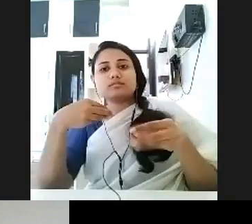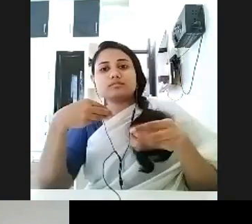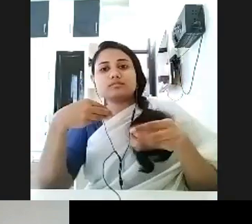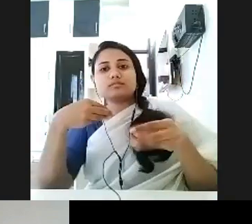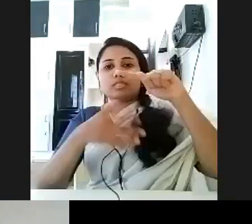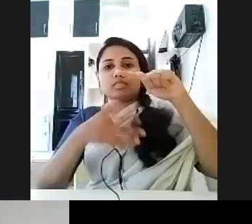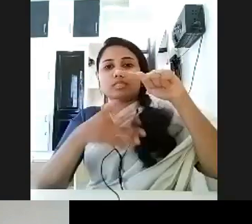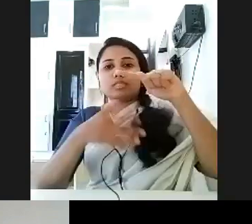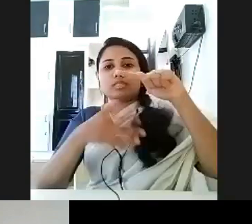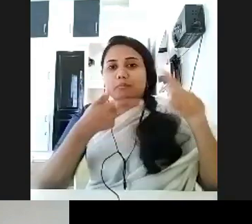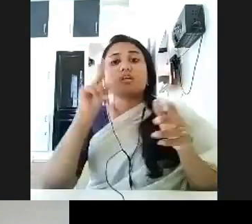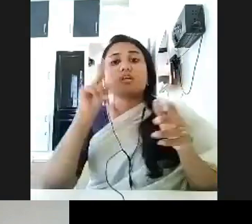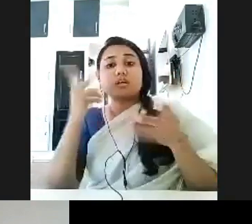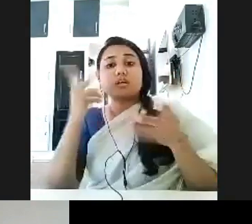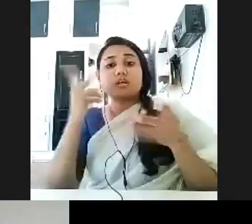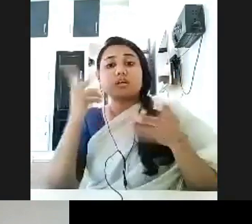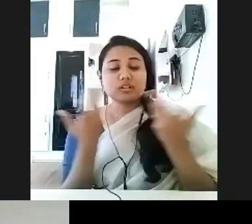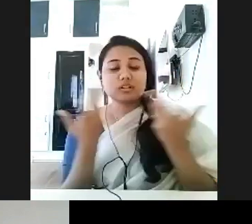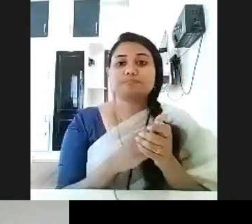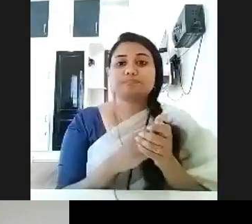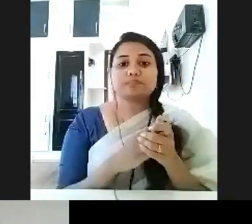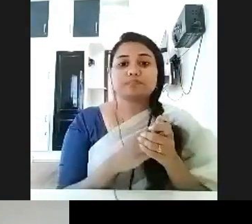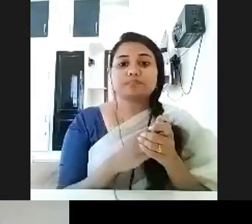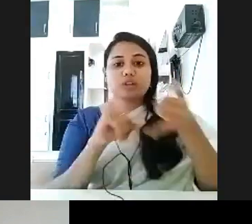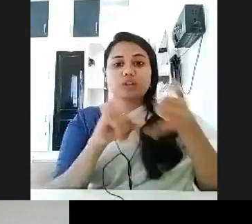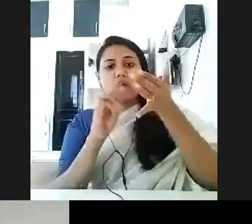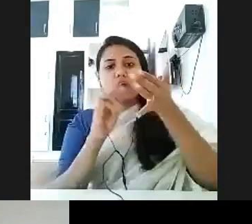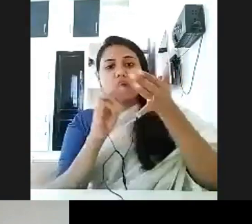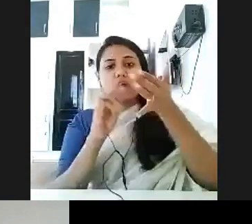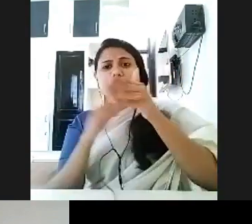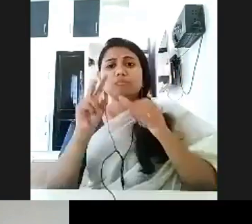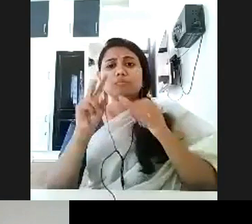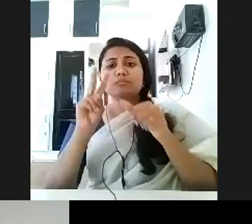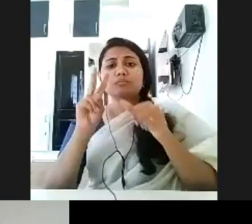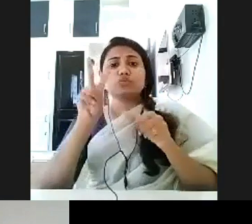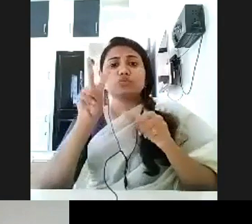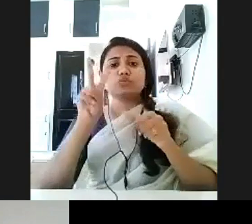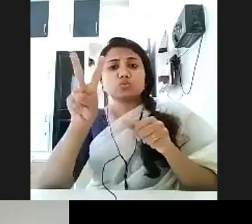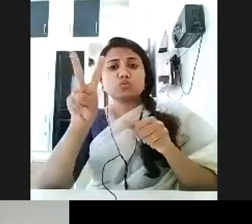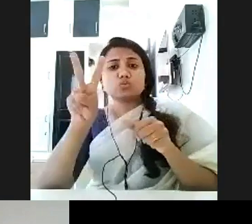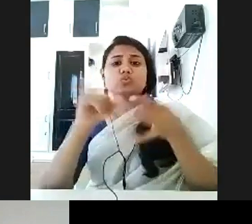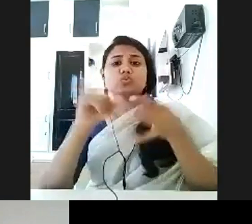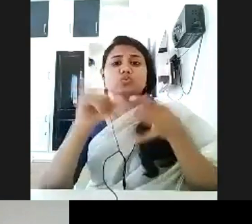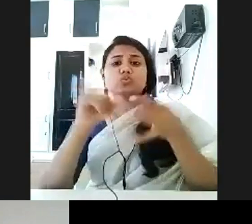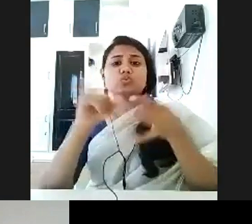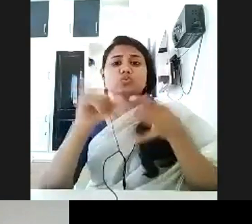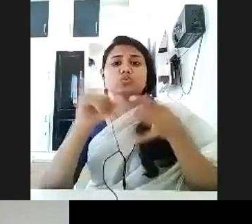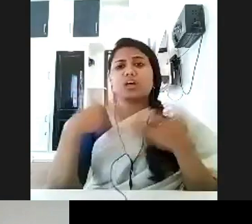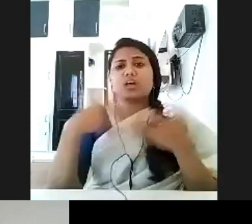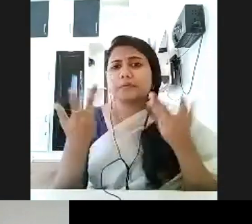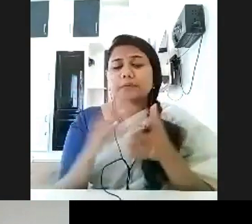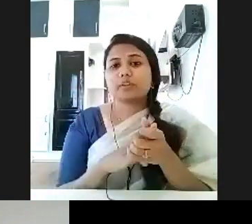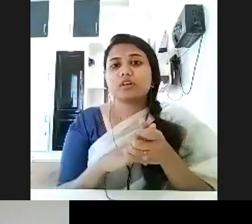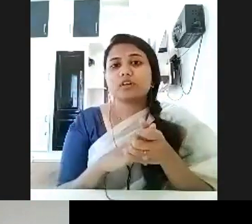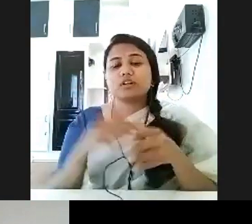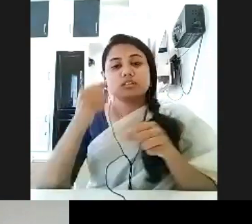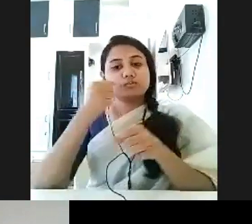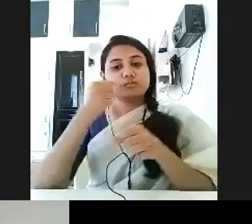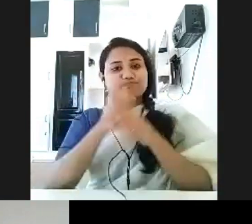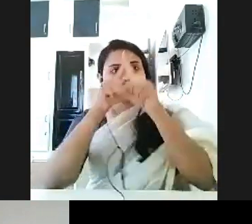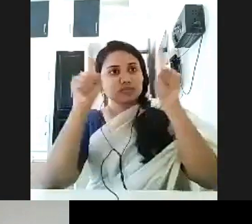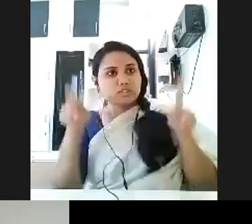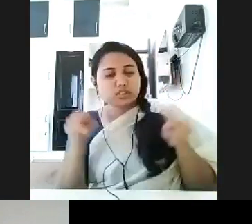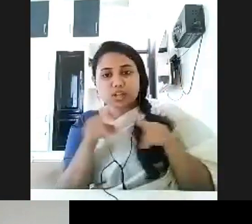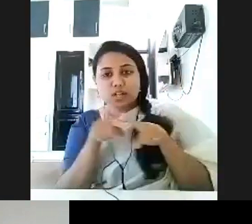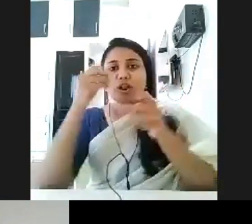ഒരു സ്പ്ലൈസിങ്, SMN2 സ്പ്ലൈസിങ് മോഡിഫിക്കേഷൻ എന്ന് പറയുന്നത്. അതായത് ഈ ജീനിൽ നിന്ന് പുറത്ത് വരുന്ന പ്രോട്ടീനും